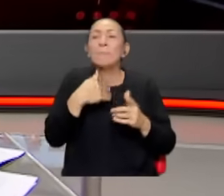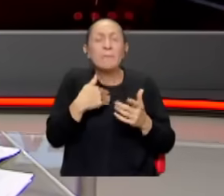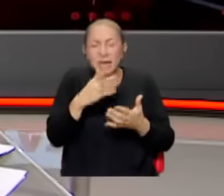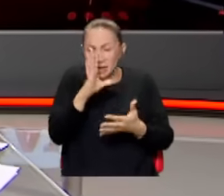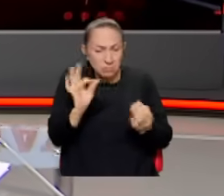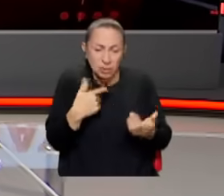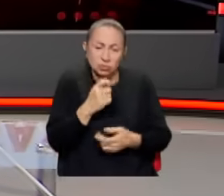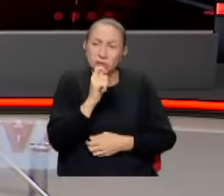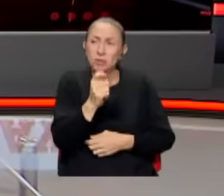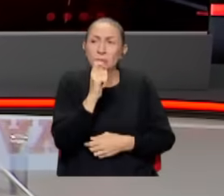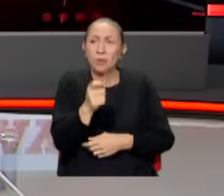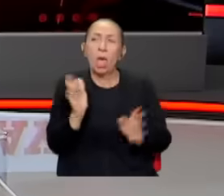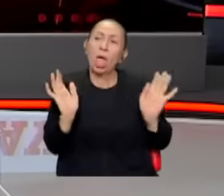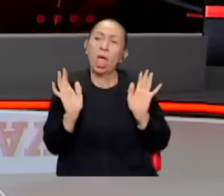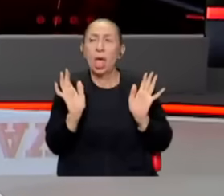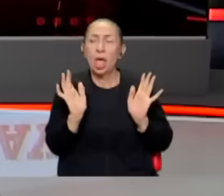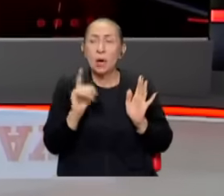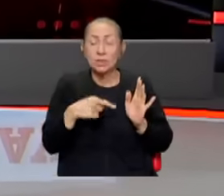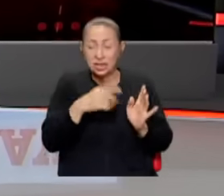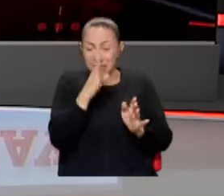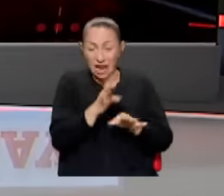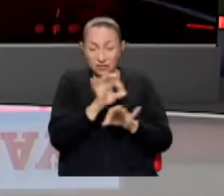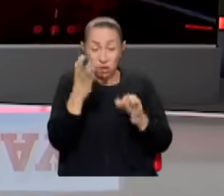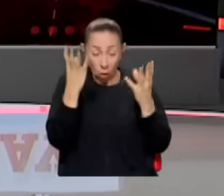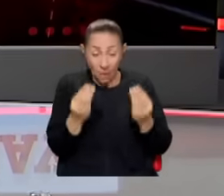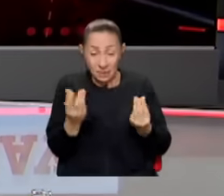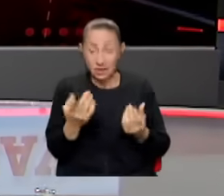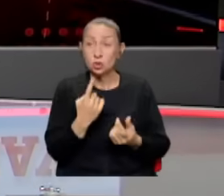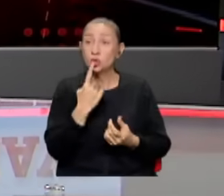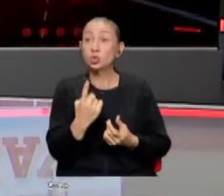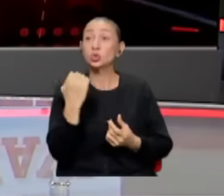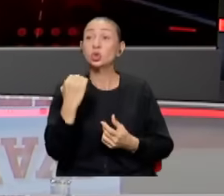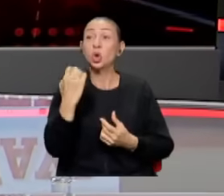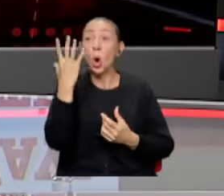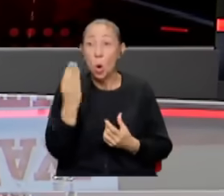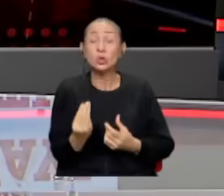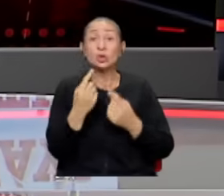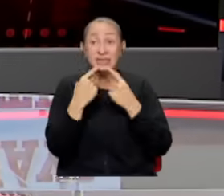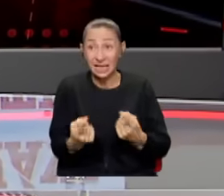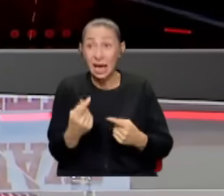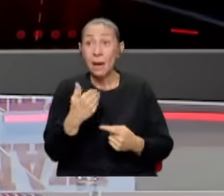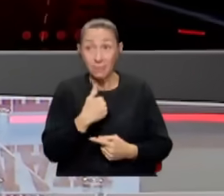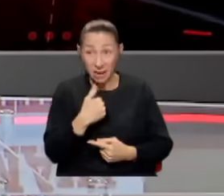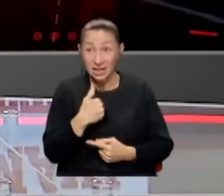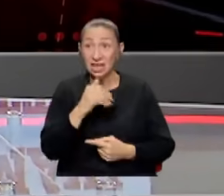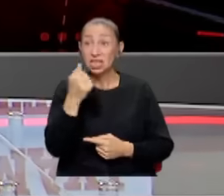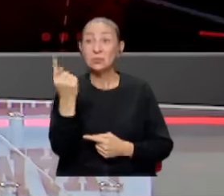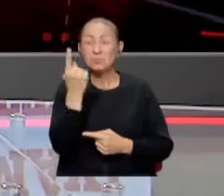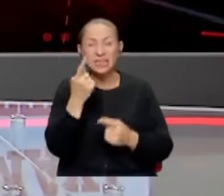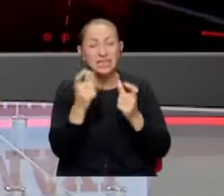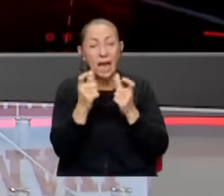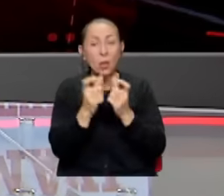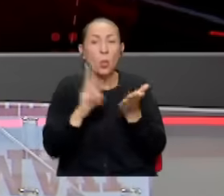bir sunucuyu burada tarafsız olabilmek sözümün gücü olabilsin diye ben hiçbir